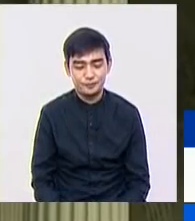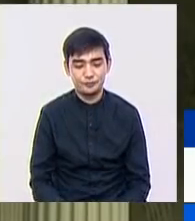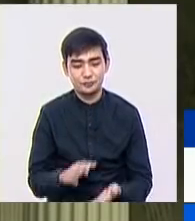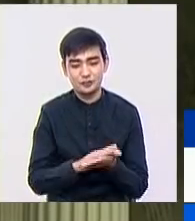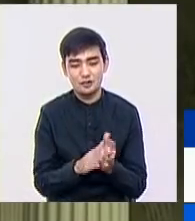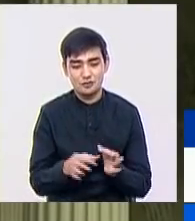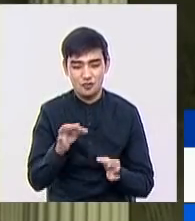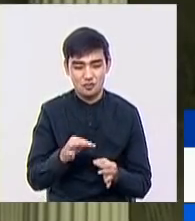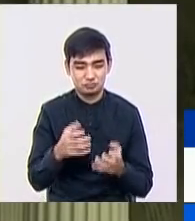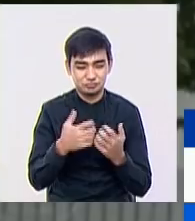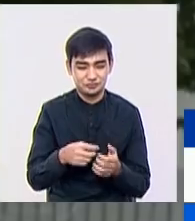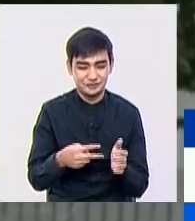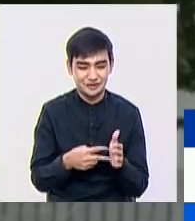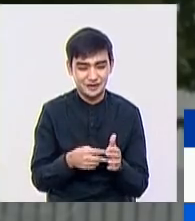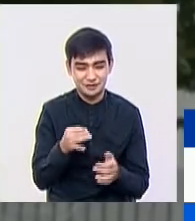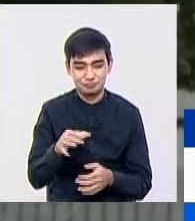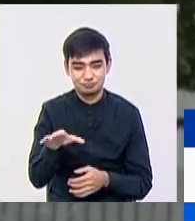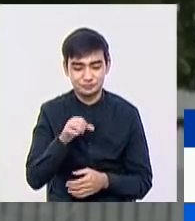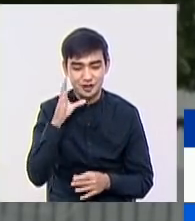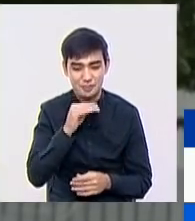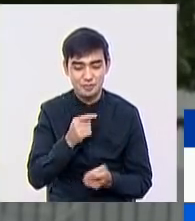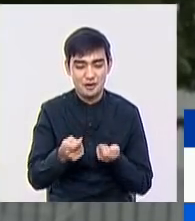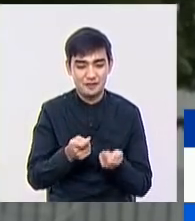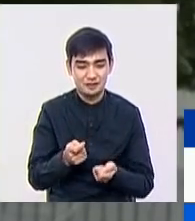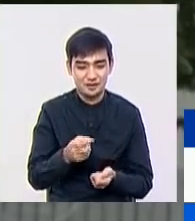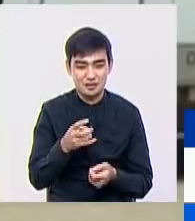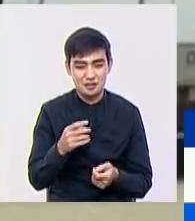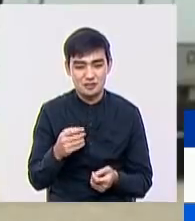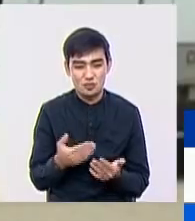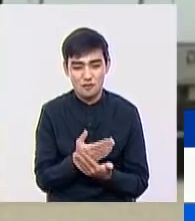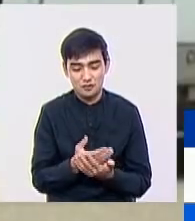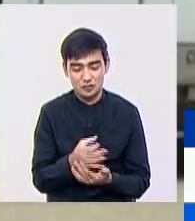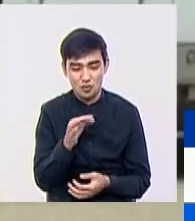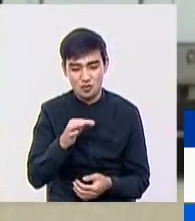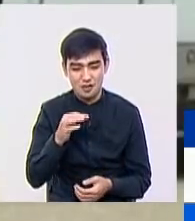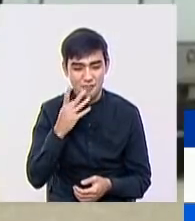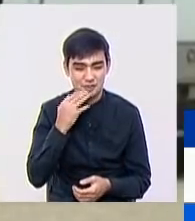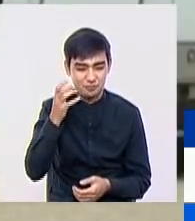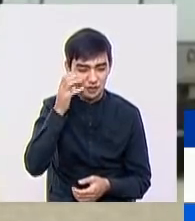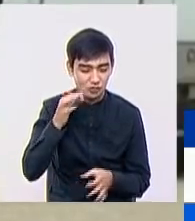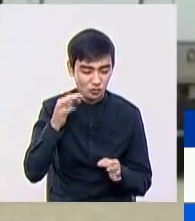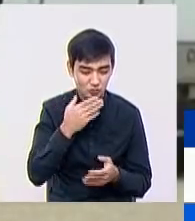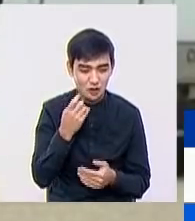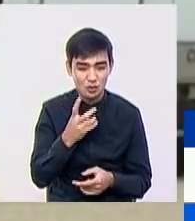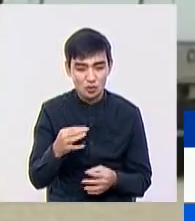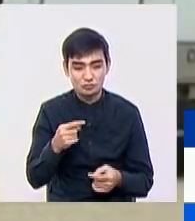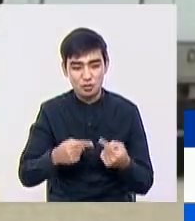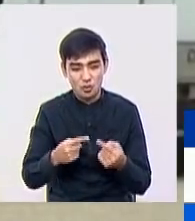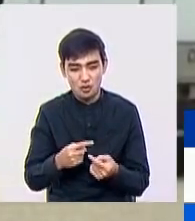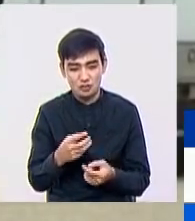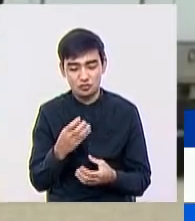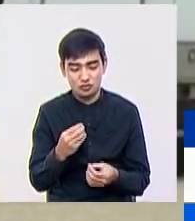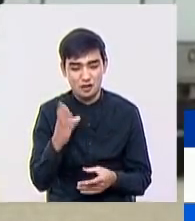Разногласия по поводу максимальной суммы, которую может заимствовать правительство, не новость в американской политике. Но нынешний спор по этому поводу